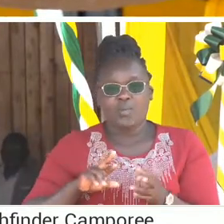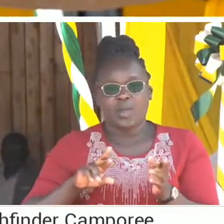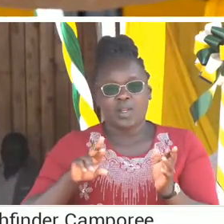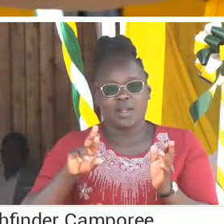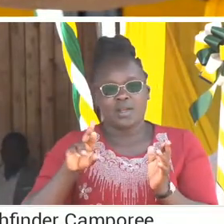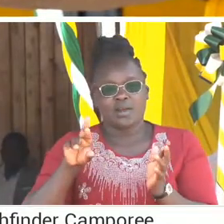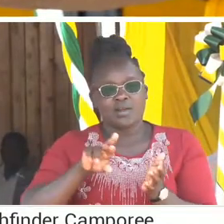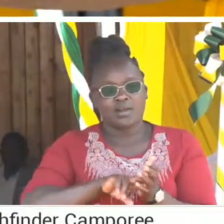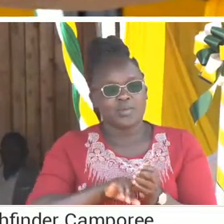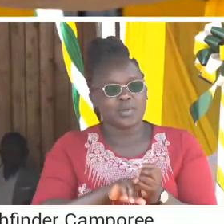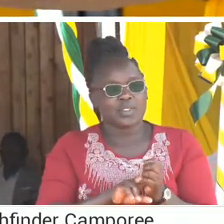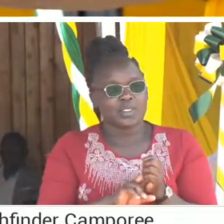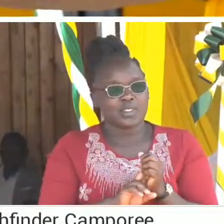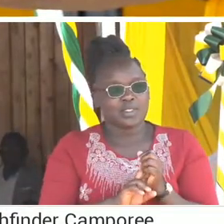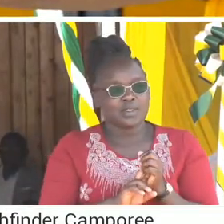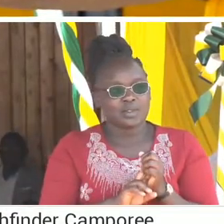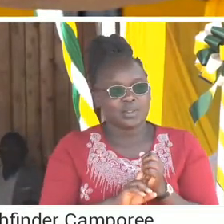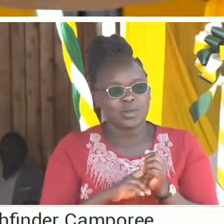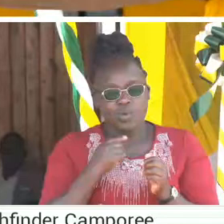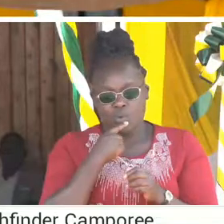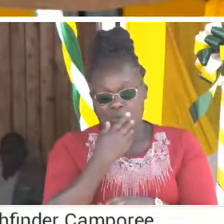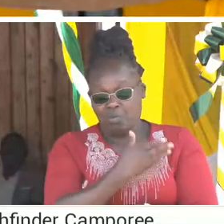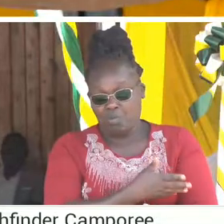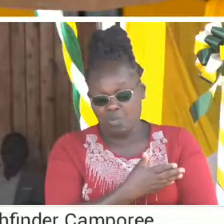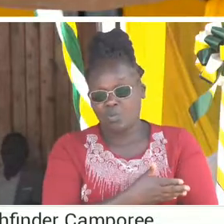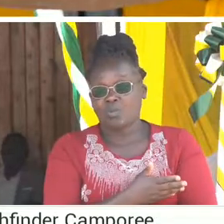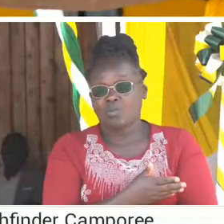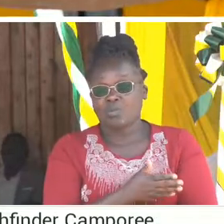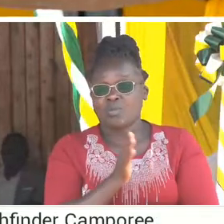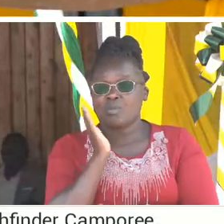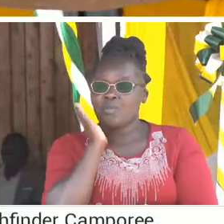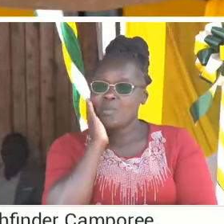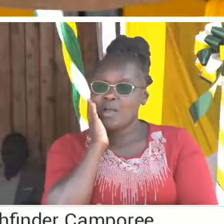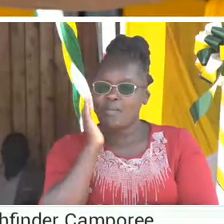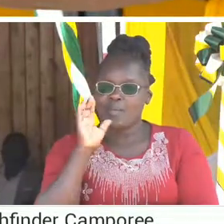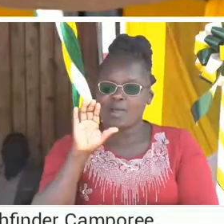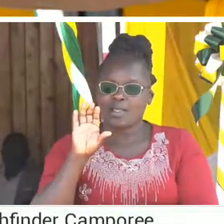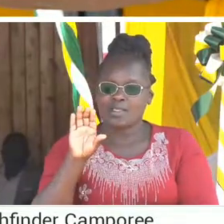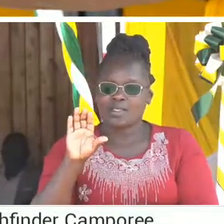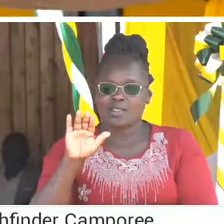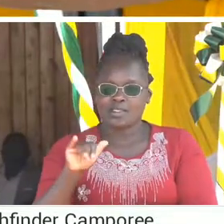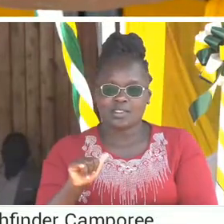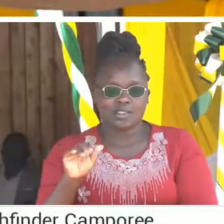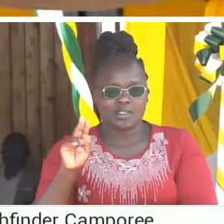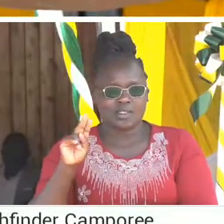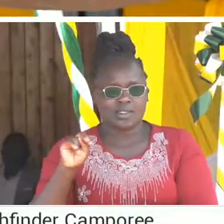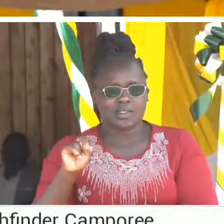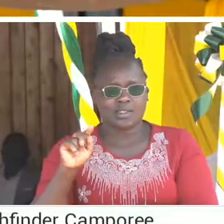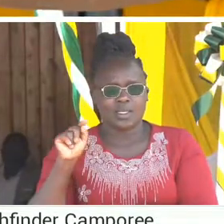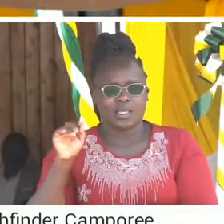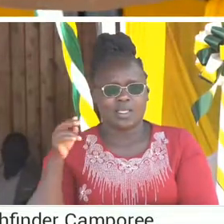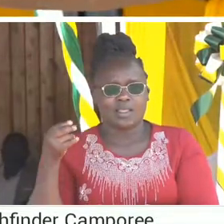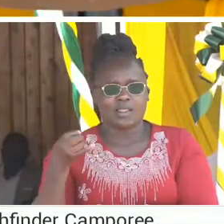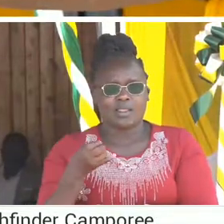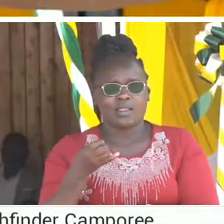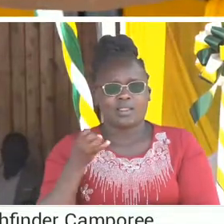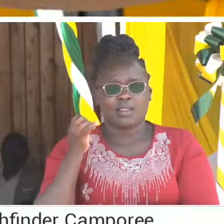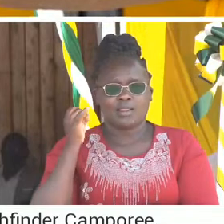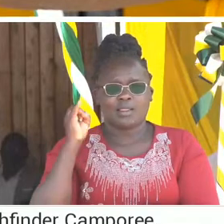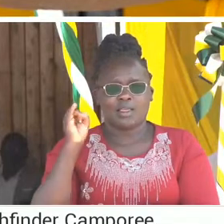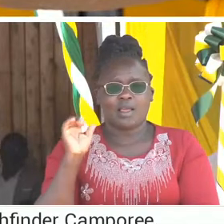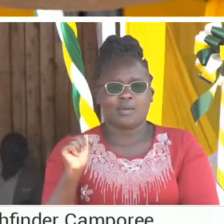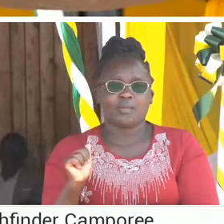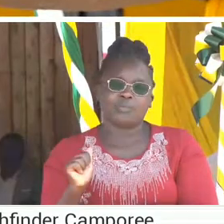wetu tunayempenda sana, Mama Cynthia Muge, yuko pamoja nasi. Tuko na MCS